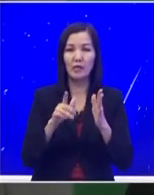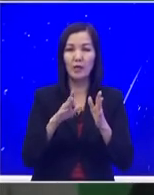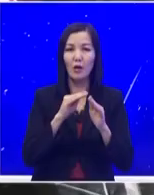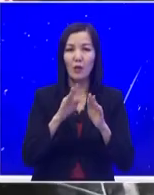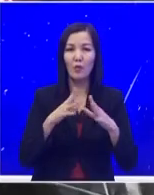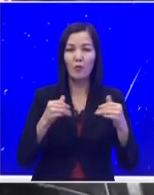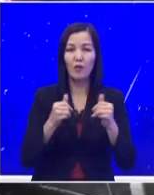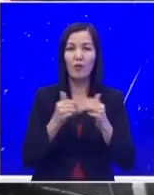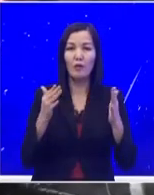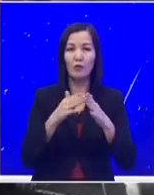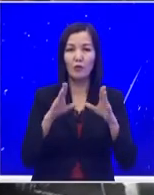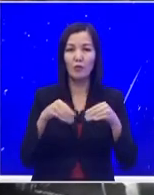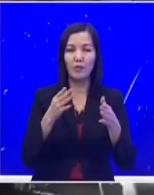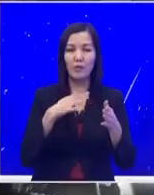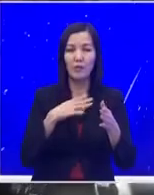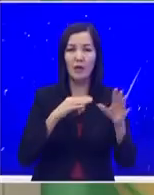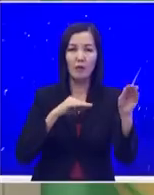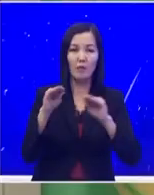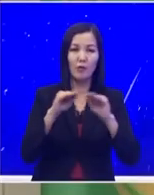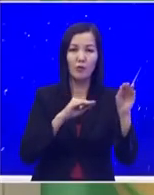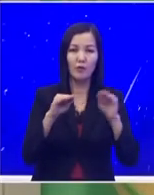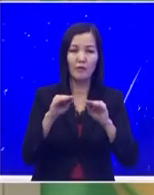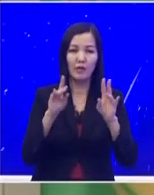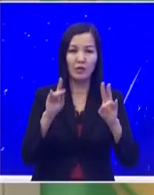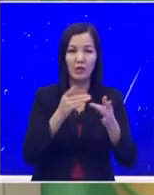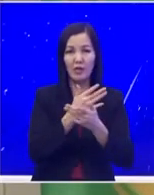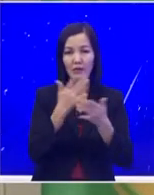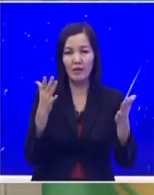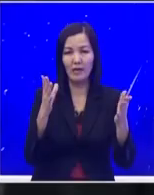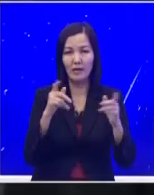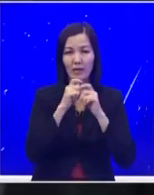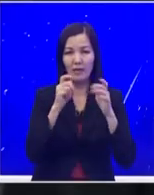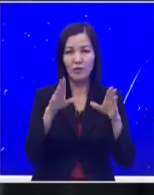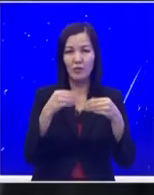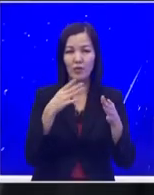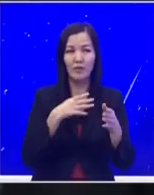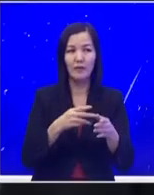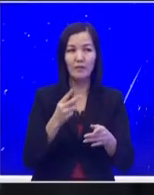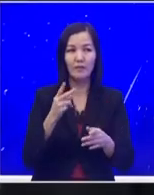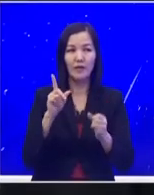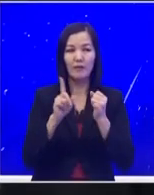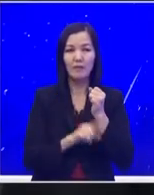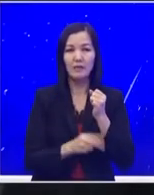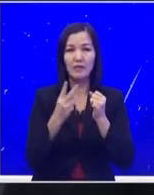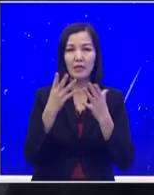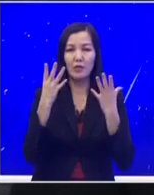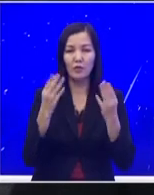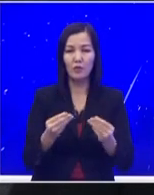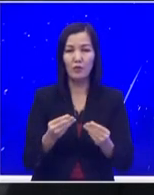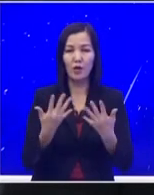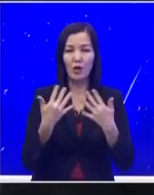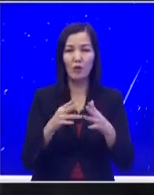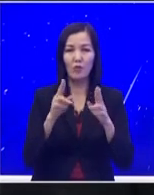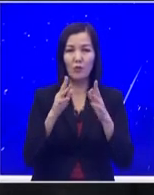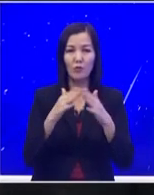отбасыға үй алып берді. Керек жарақтарымен жиһаздарын да тарту етті. Соңғы 2 күнде осы ауылда үйлерді